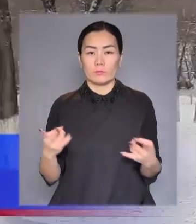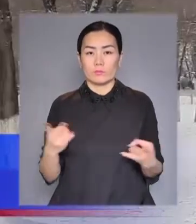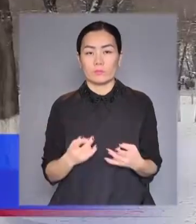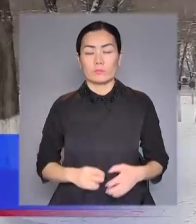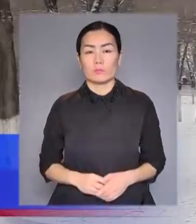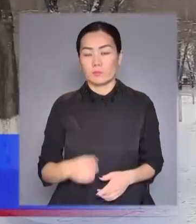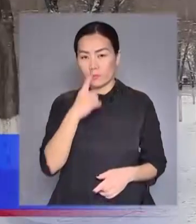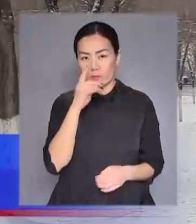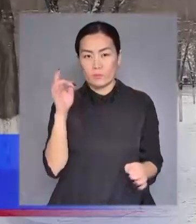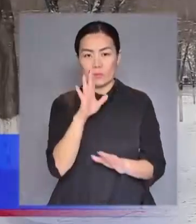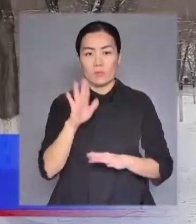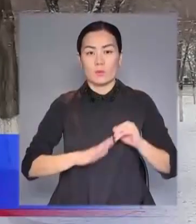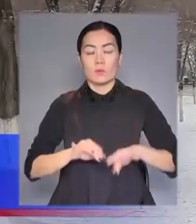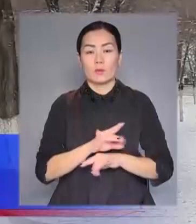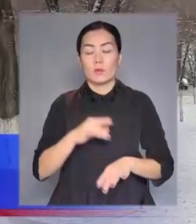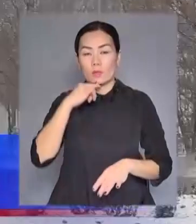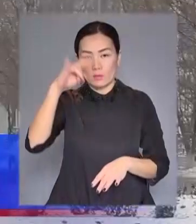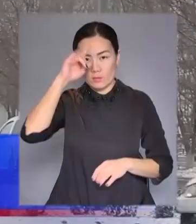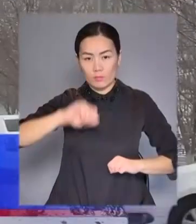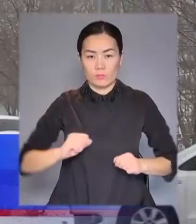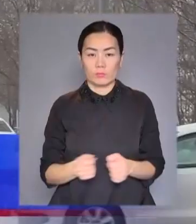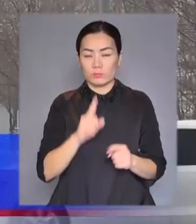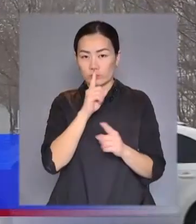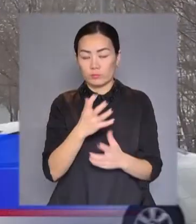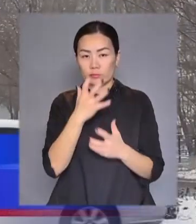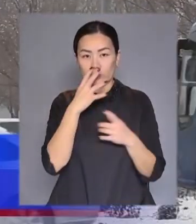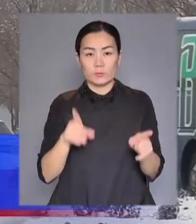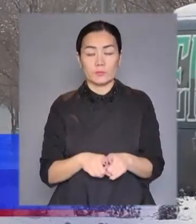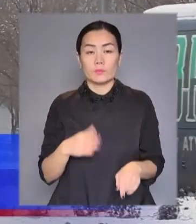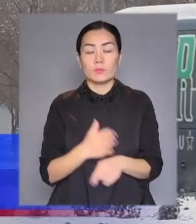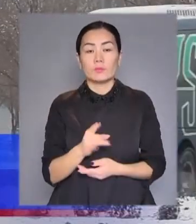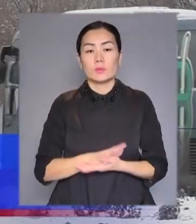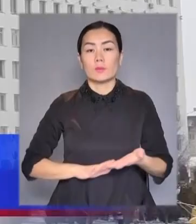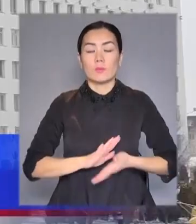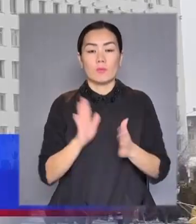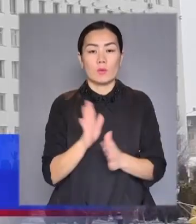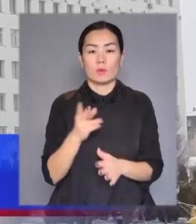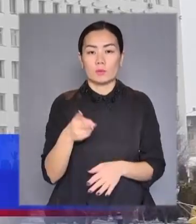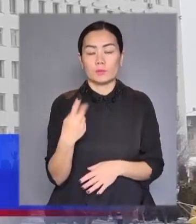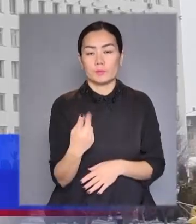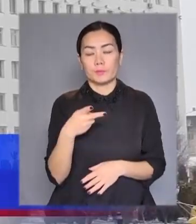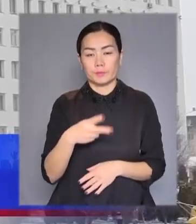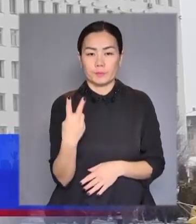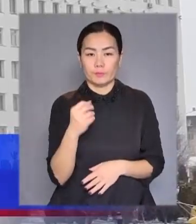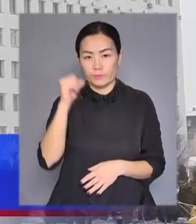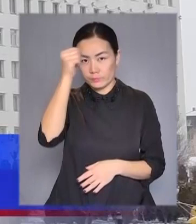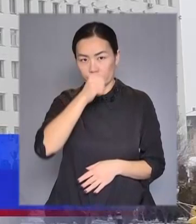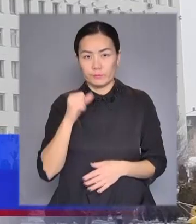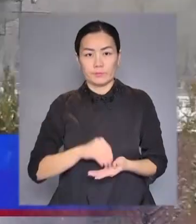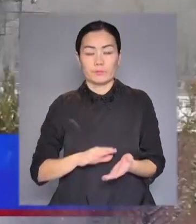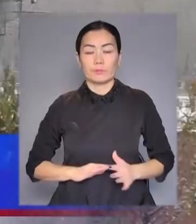болыңыз. Биыл Қазгидромет мамандары Қазақстанда қыстың ерекше жылы болатындығын және мұндай ауа райы 2001-2002